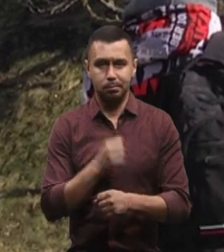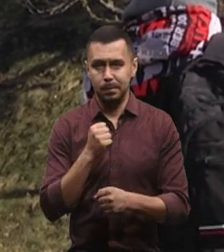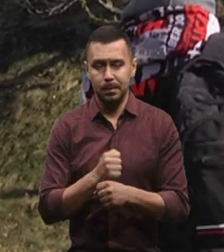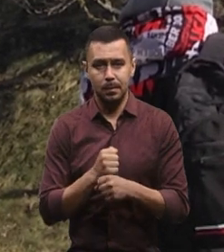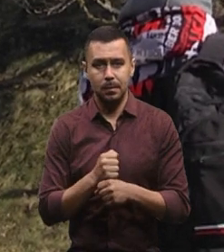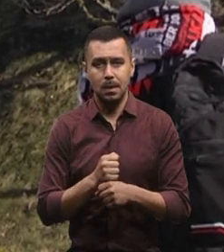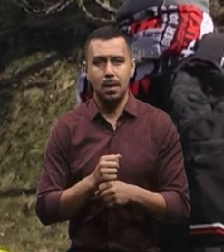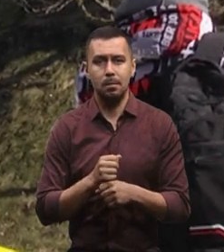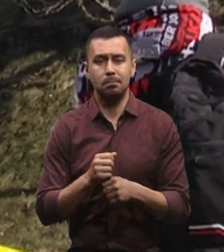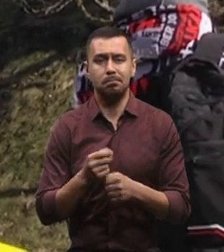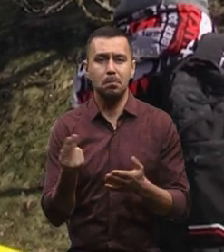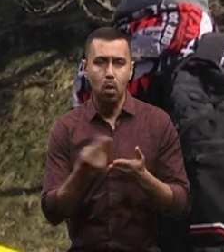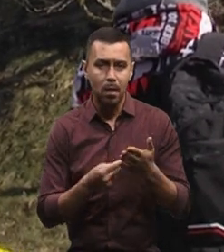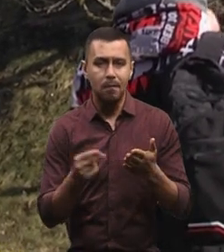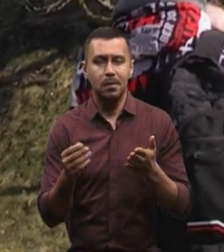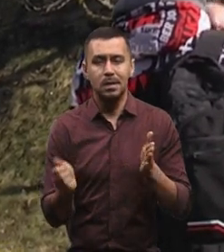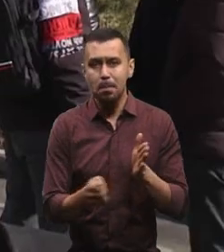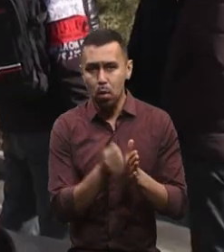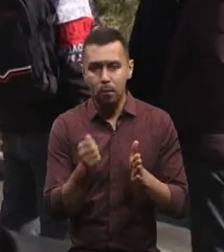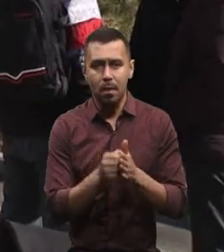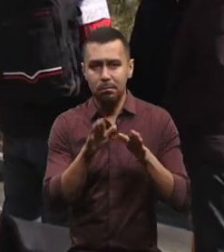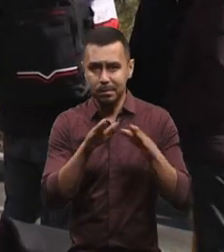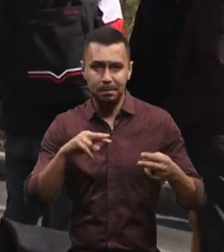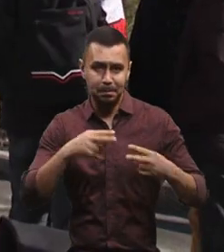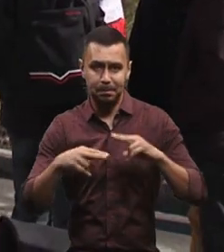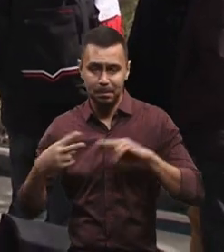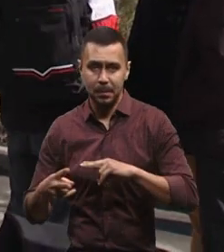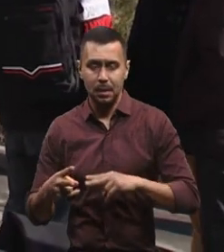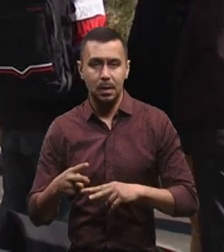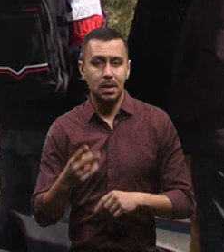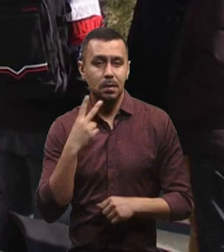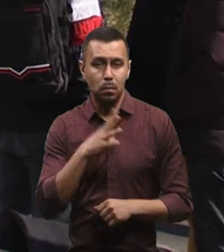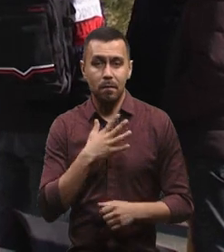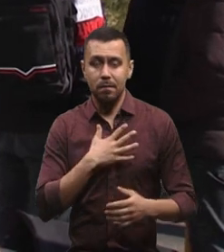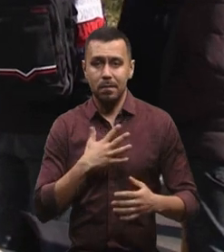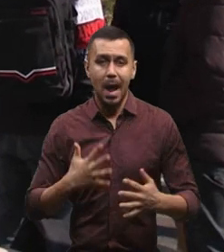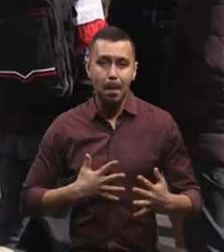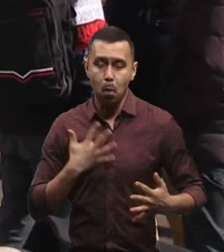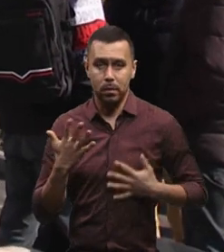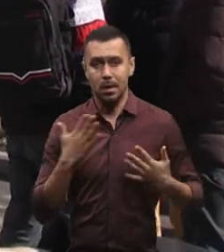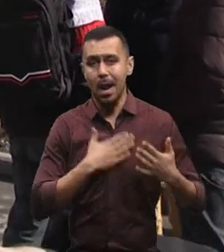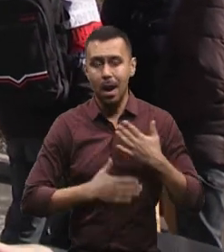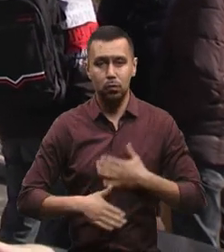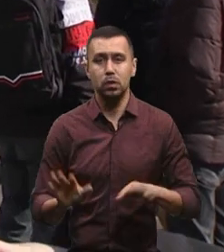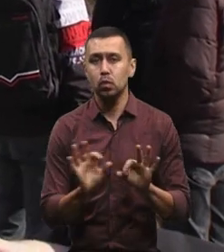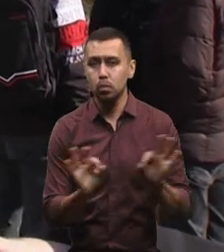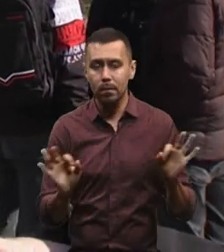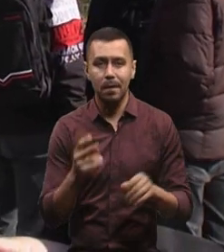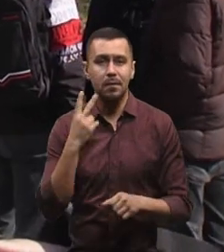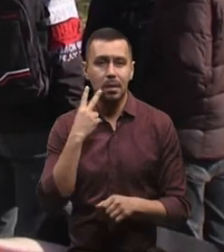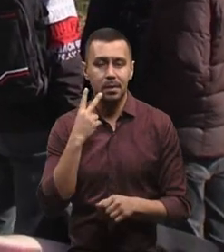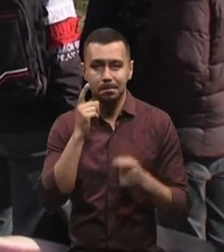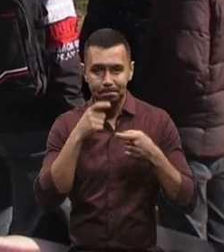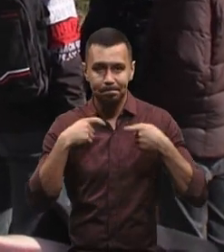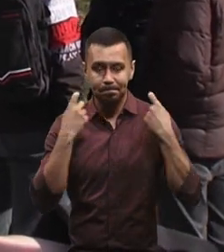мурував, і шпаклював, і криші крив. Він завжди був на емоціях, на радості, розказував і завжди